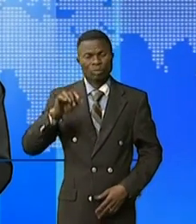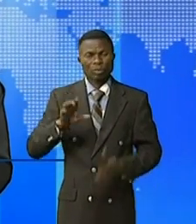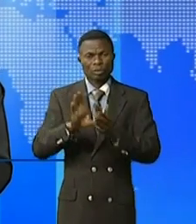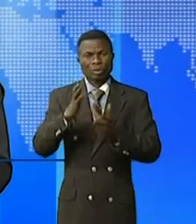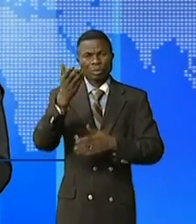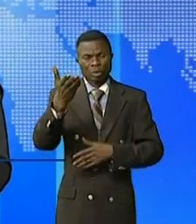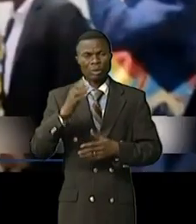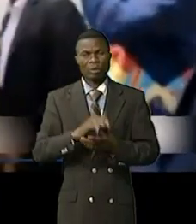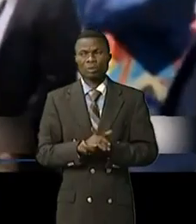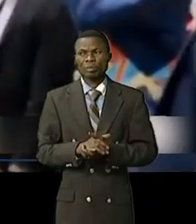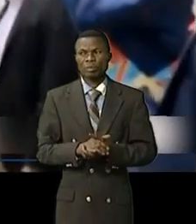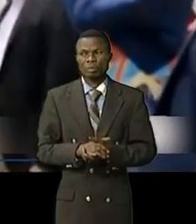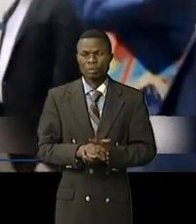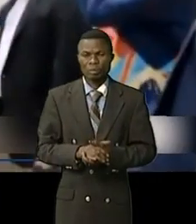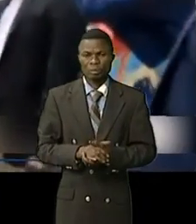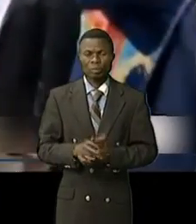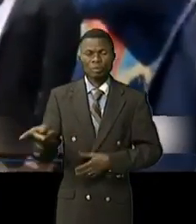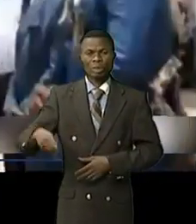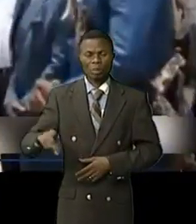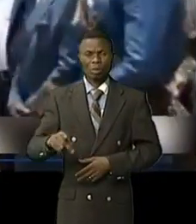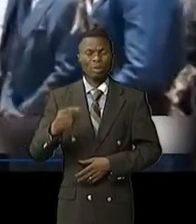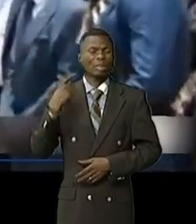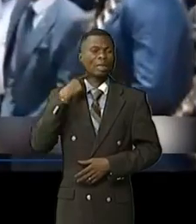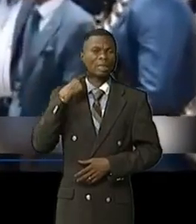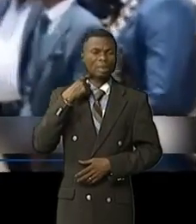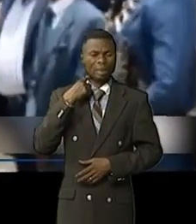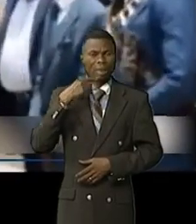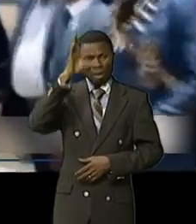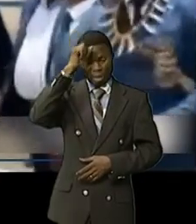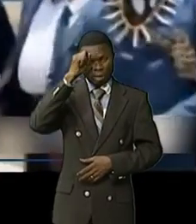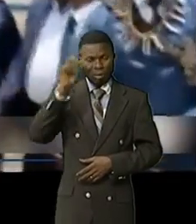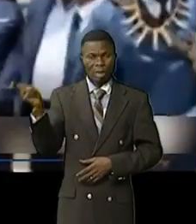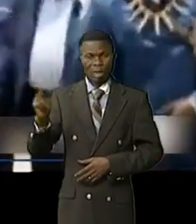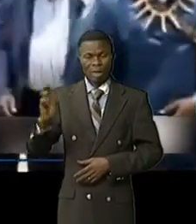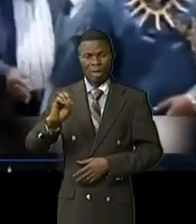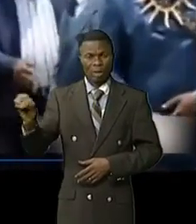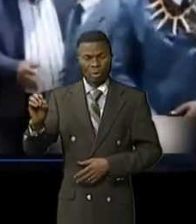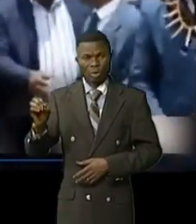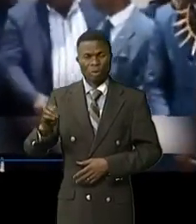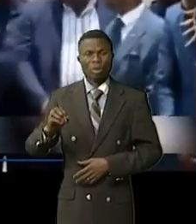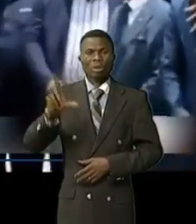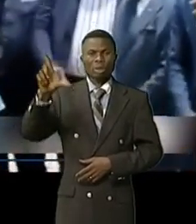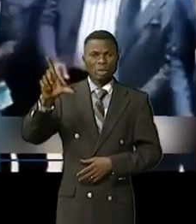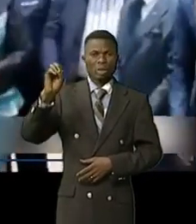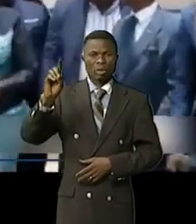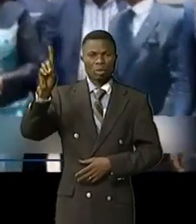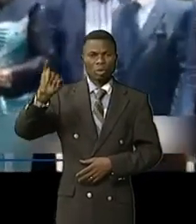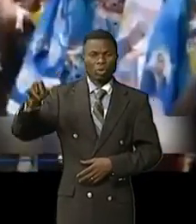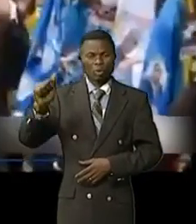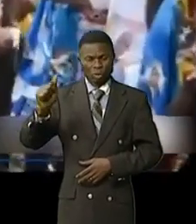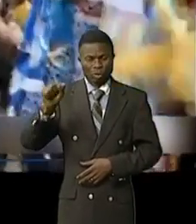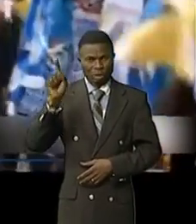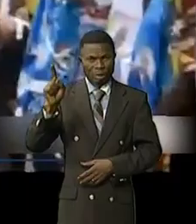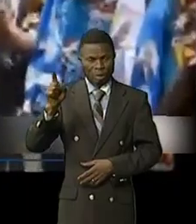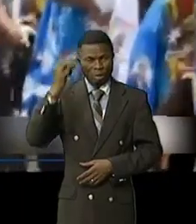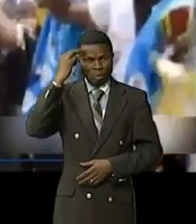reportage. Après les provinces du Kwango, Kwilu et Kasaï Oriental, direction Lodja dans la province de Sankuru, où